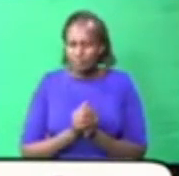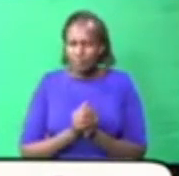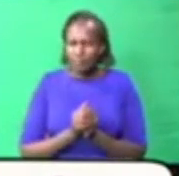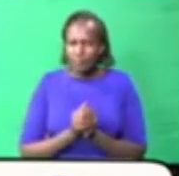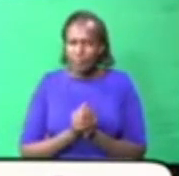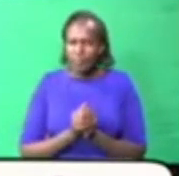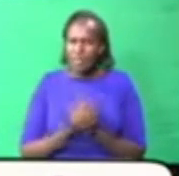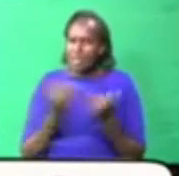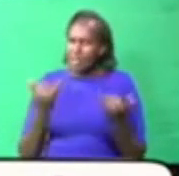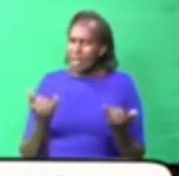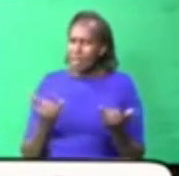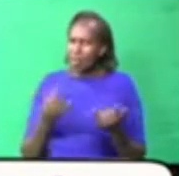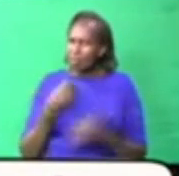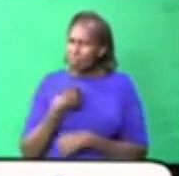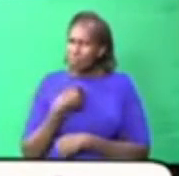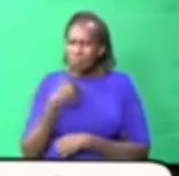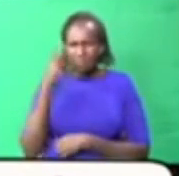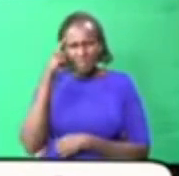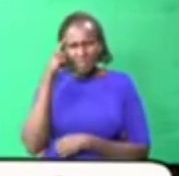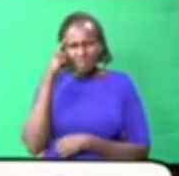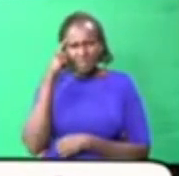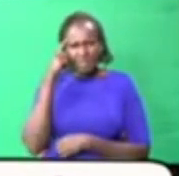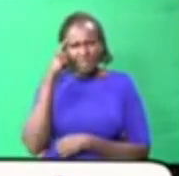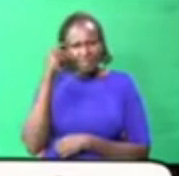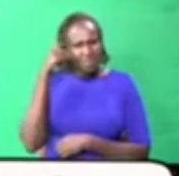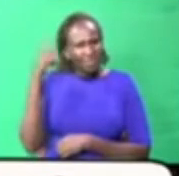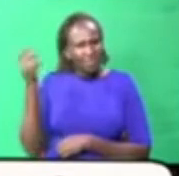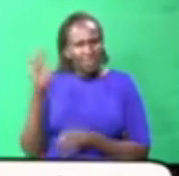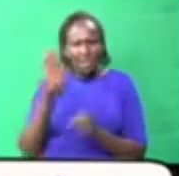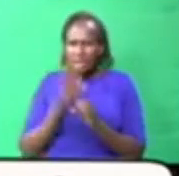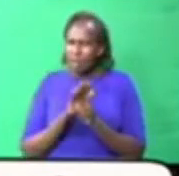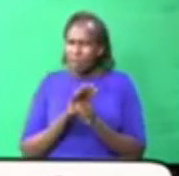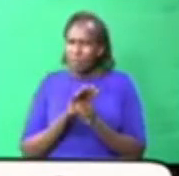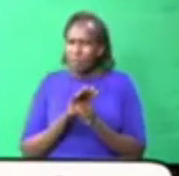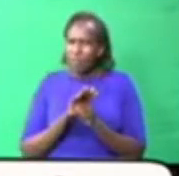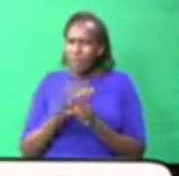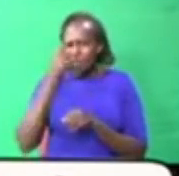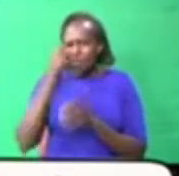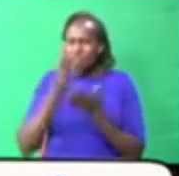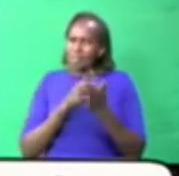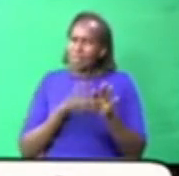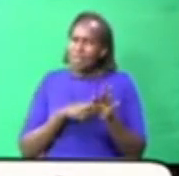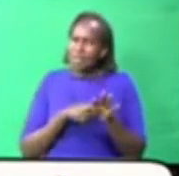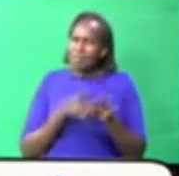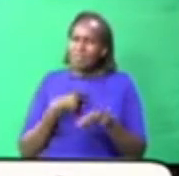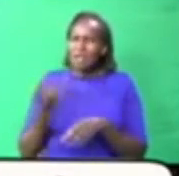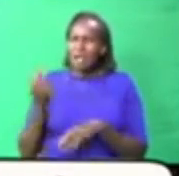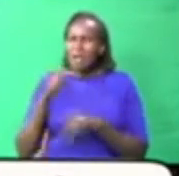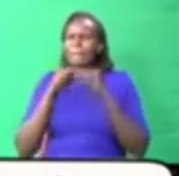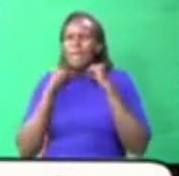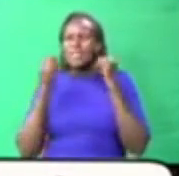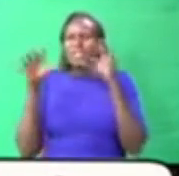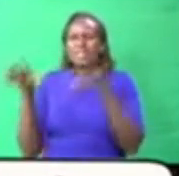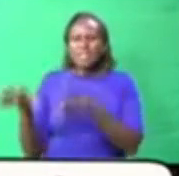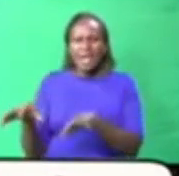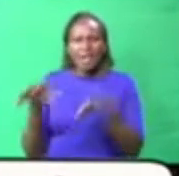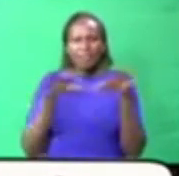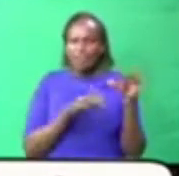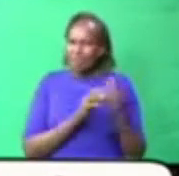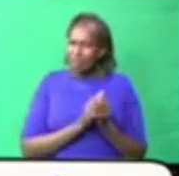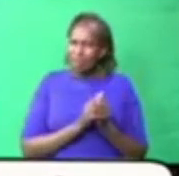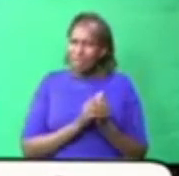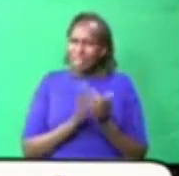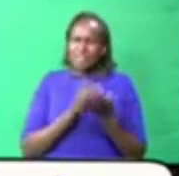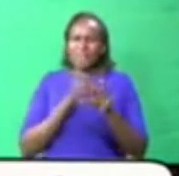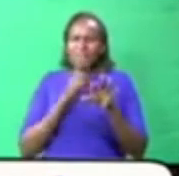Na sasa mimi kwa mawazo yangu nilikuwa na mawazo mengi. Maana wakati mwingine nimeona vile pastors wanateseka, wakati